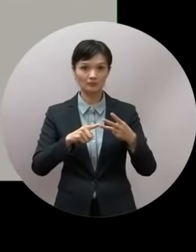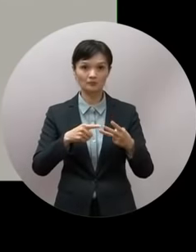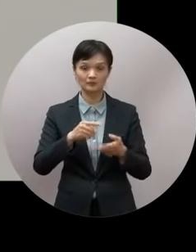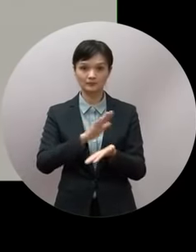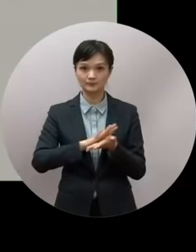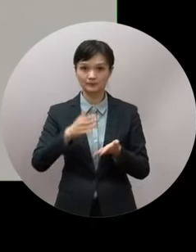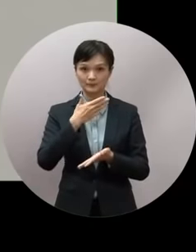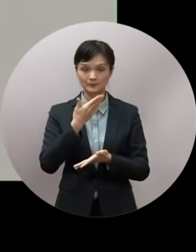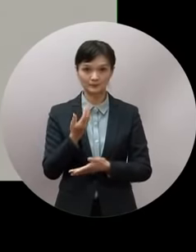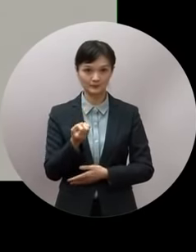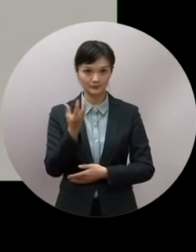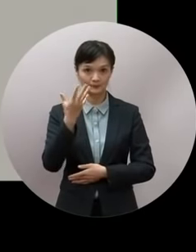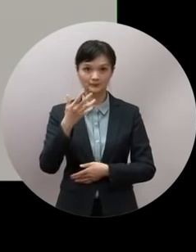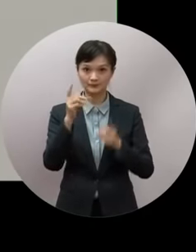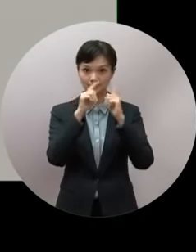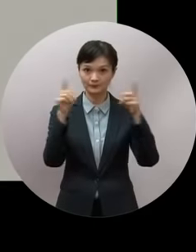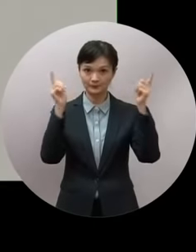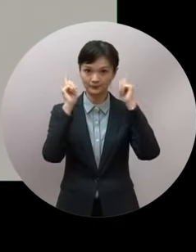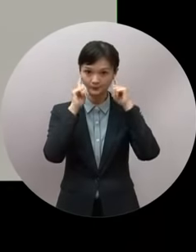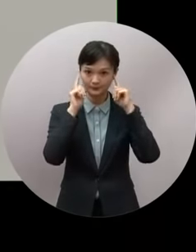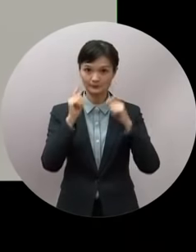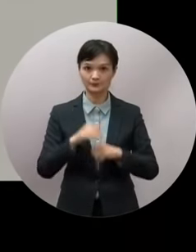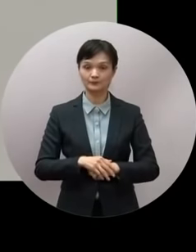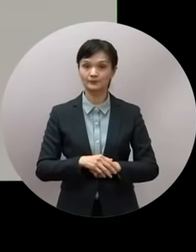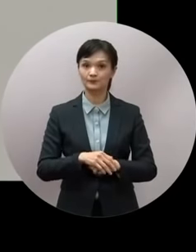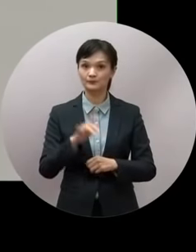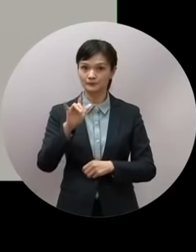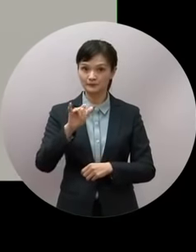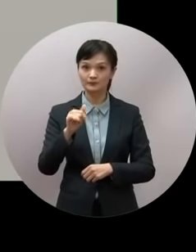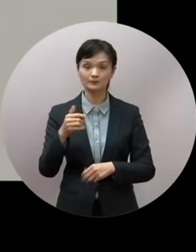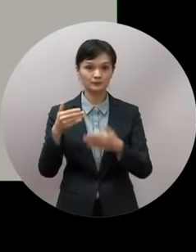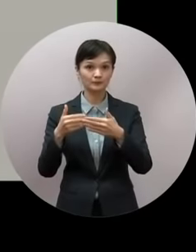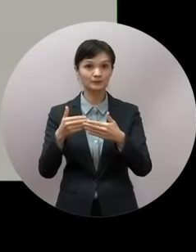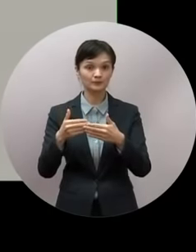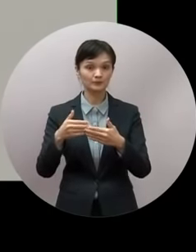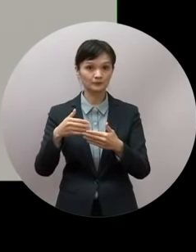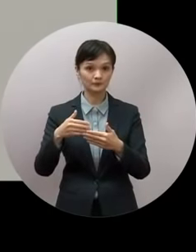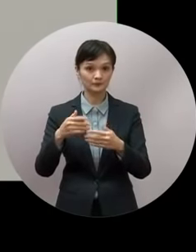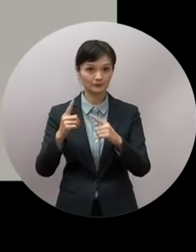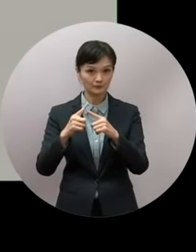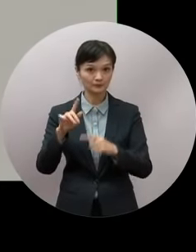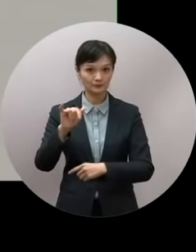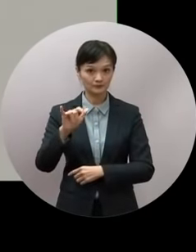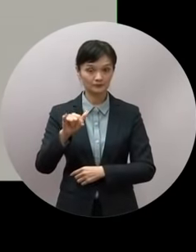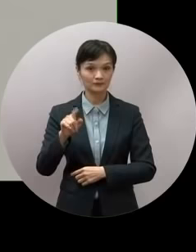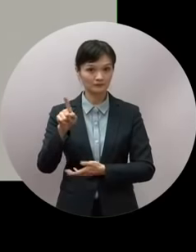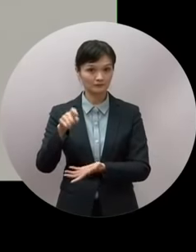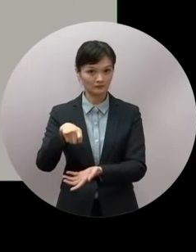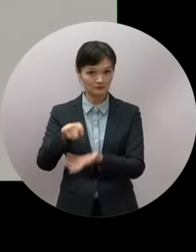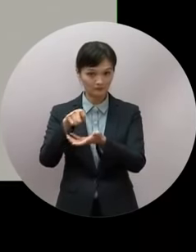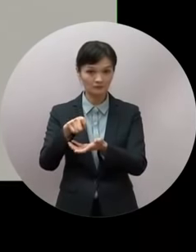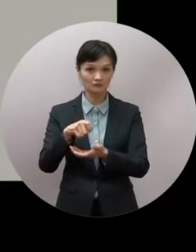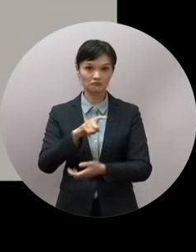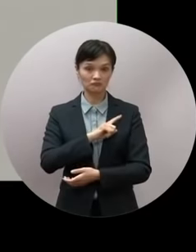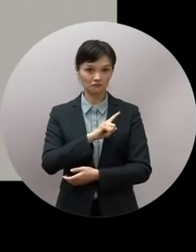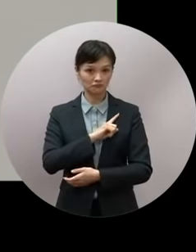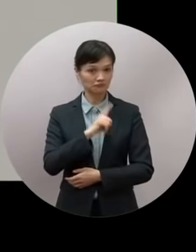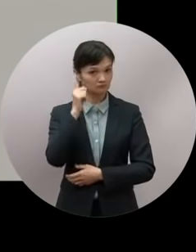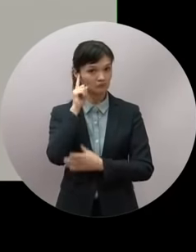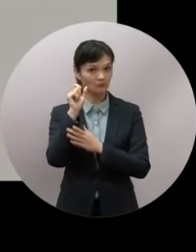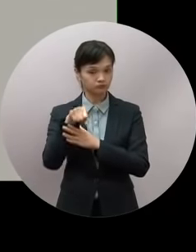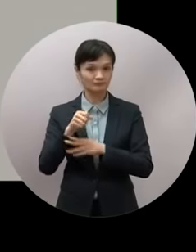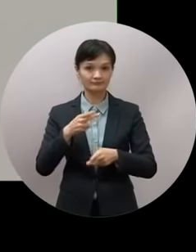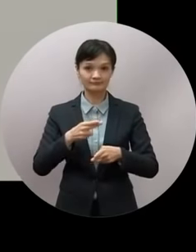授，长期陪伴我们做科学教育的汉族的教授，他说，有自我认同才有自